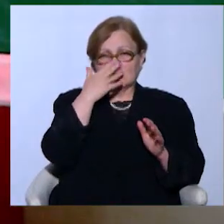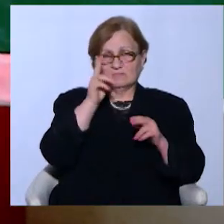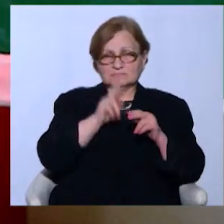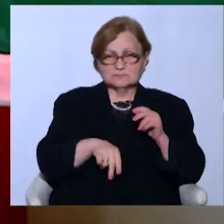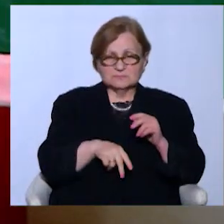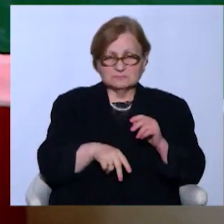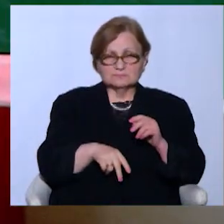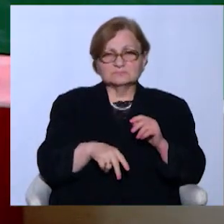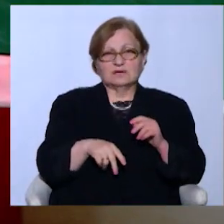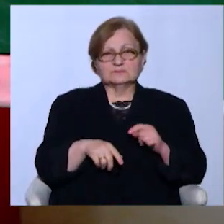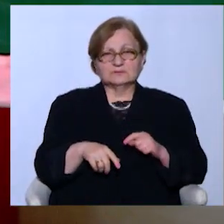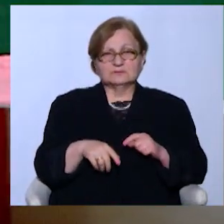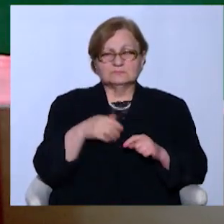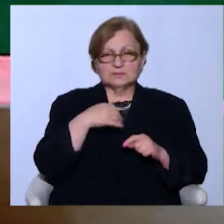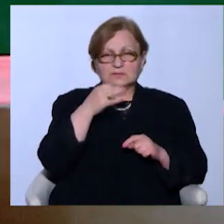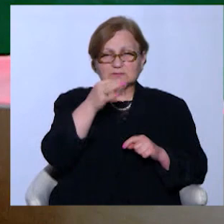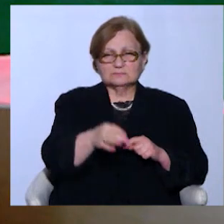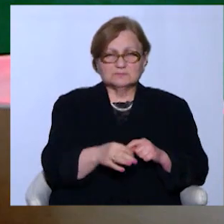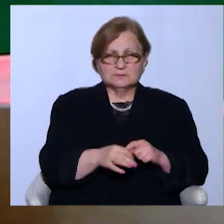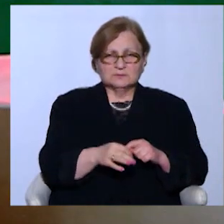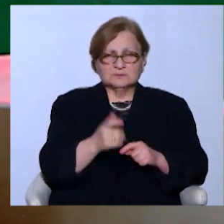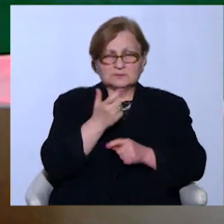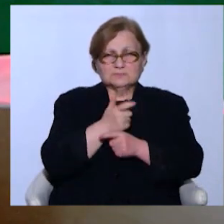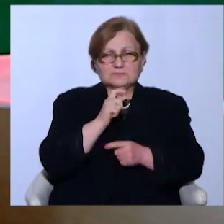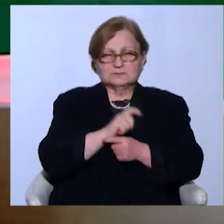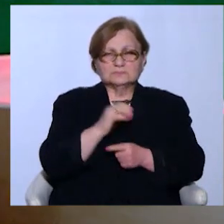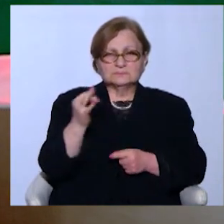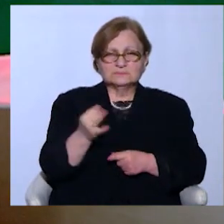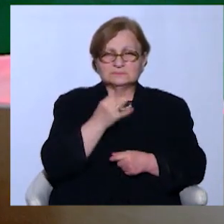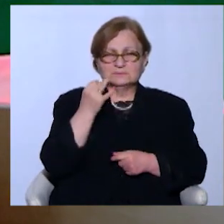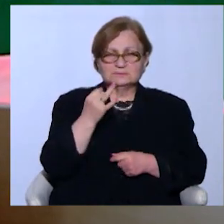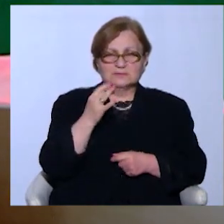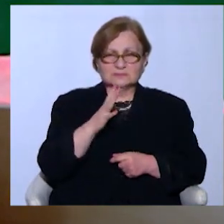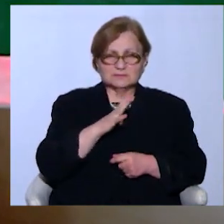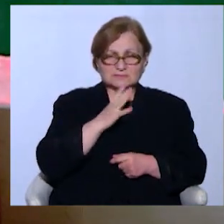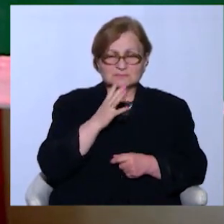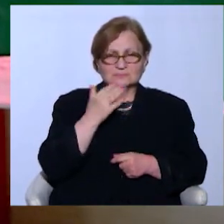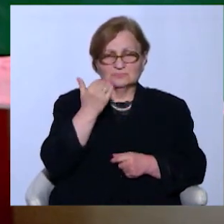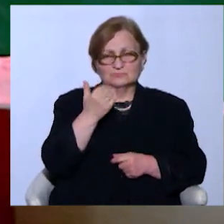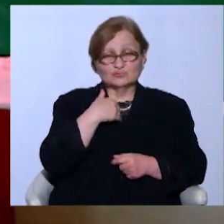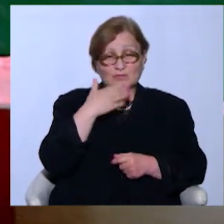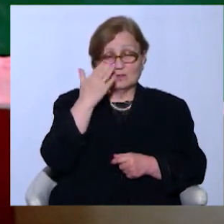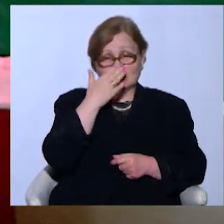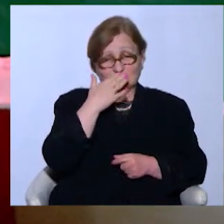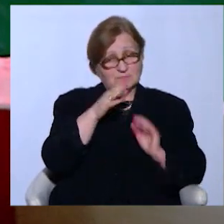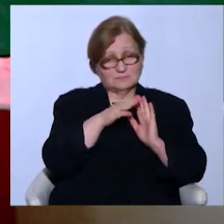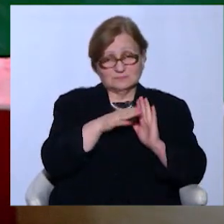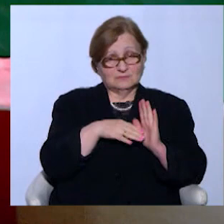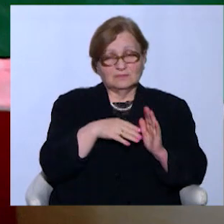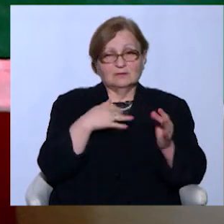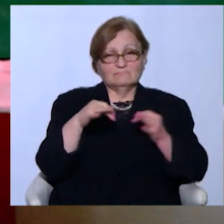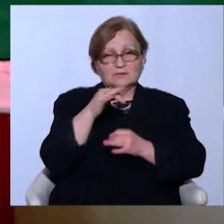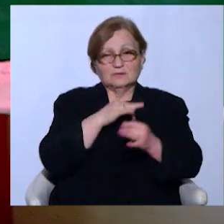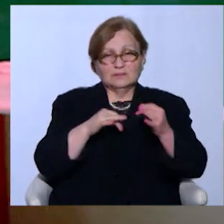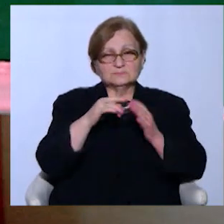მე გეტყვით რომ ძალიან საინტერესო იყო, ფიქრობ, ჩვენი გაკვეთილი.